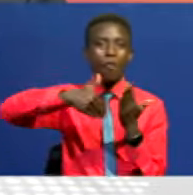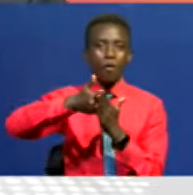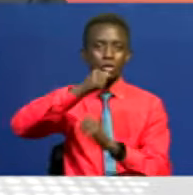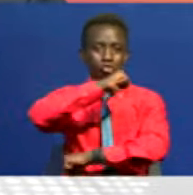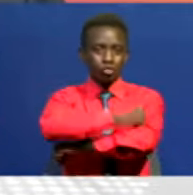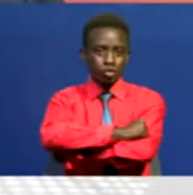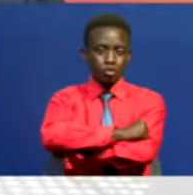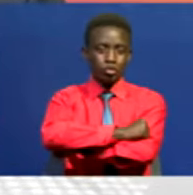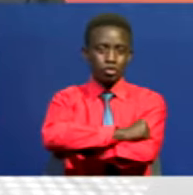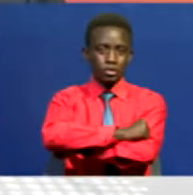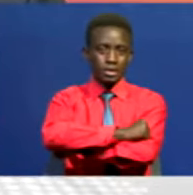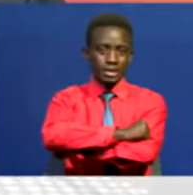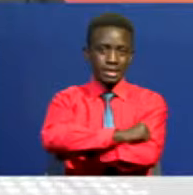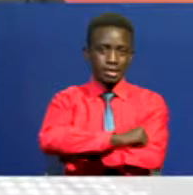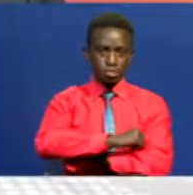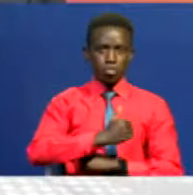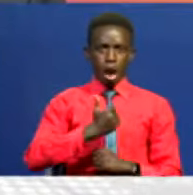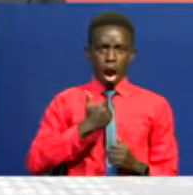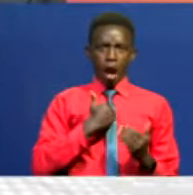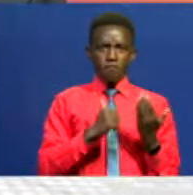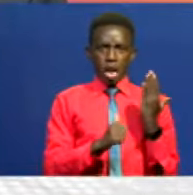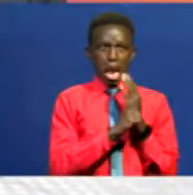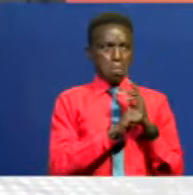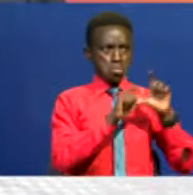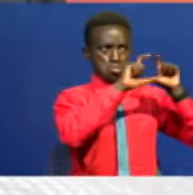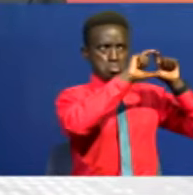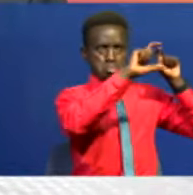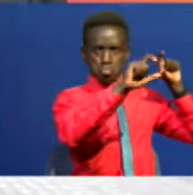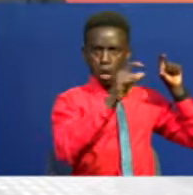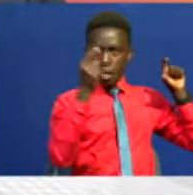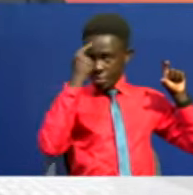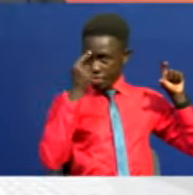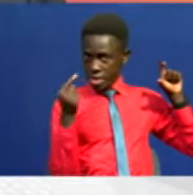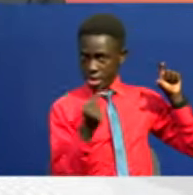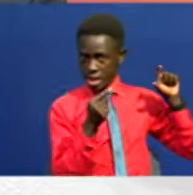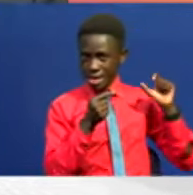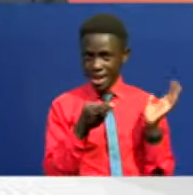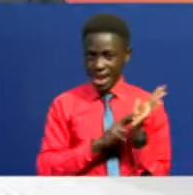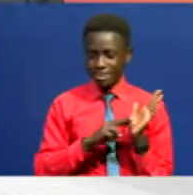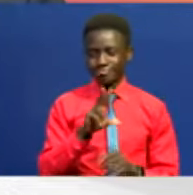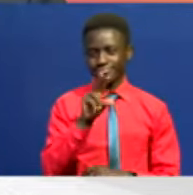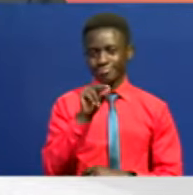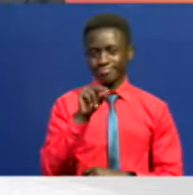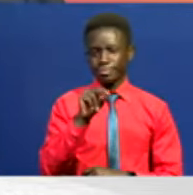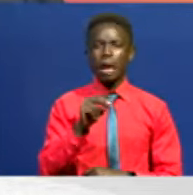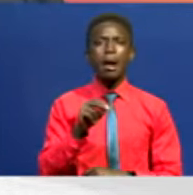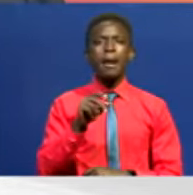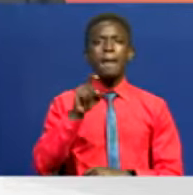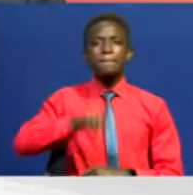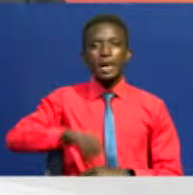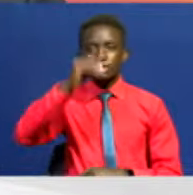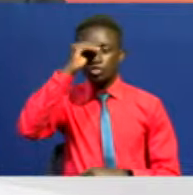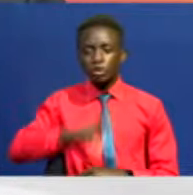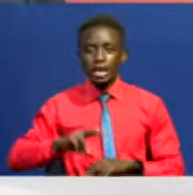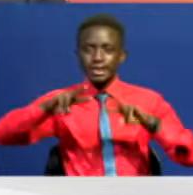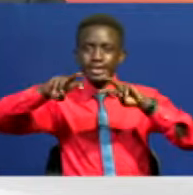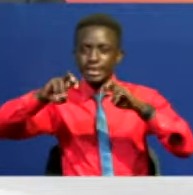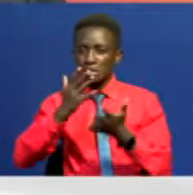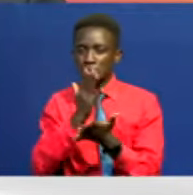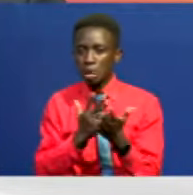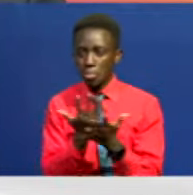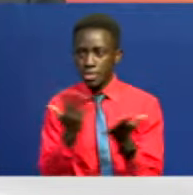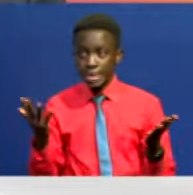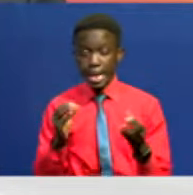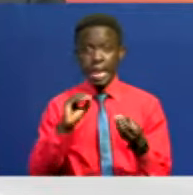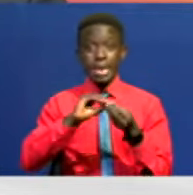kina jina kimesajiliwa. Kuna vitu kadhaa ambavyo mwanafunzi anastahili aangalie. Kwanza,